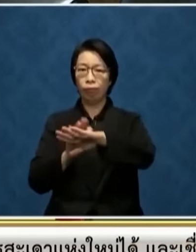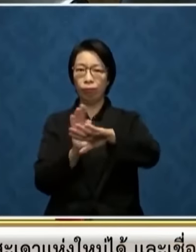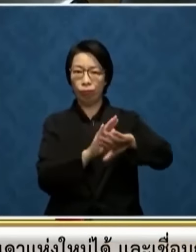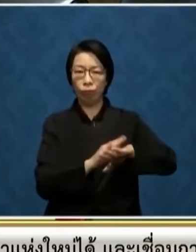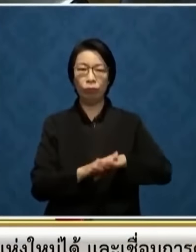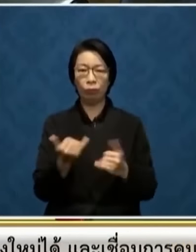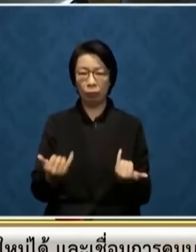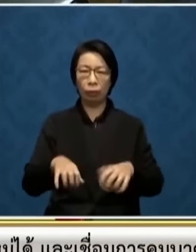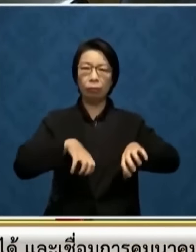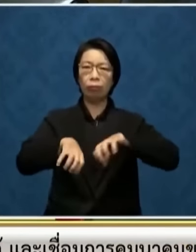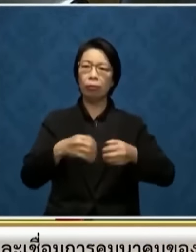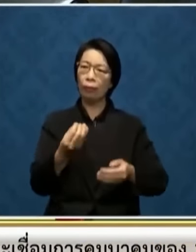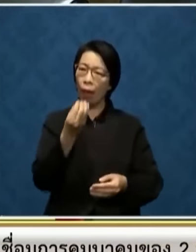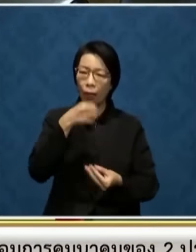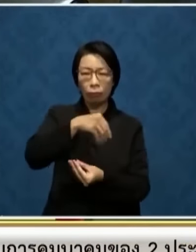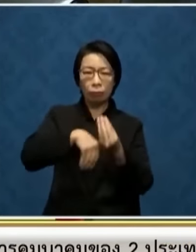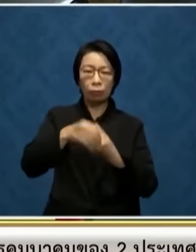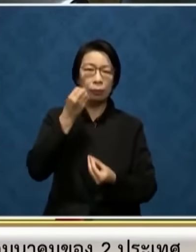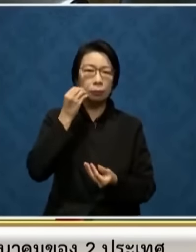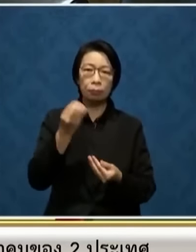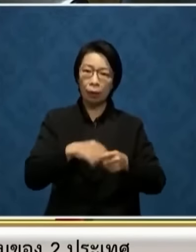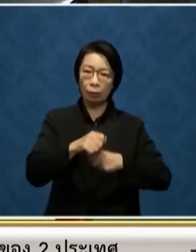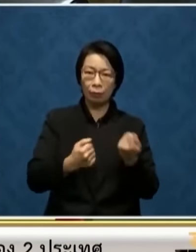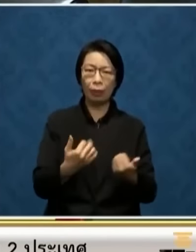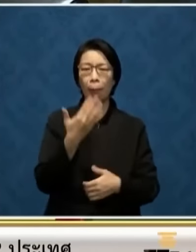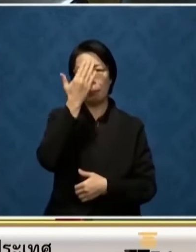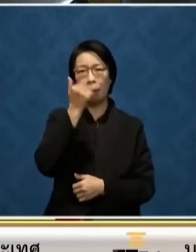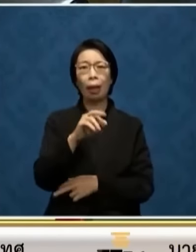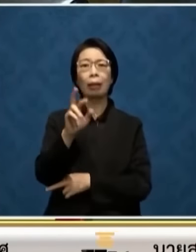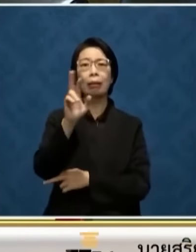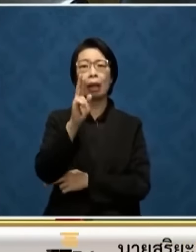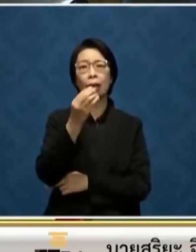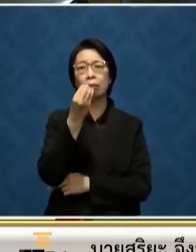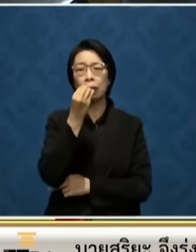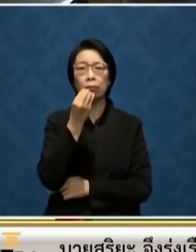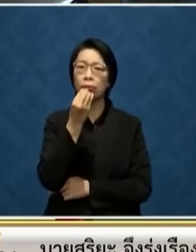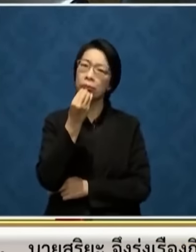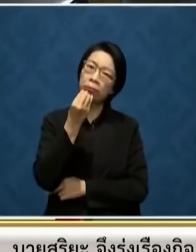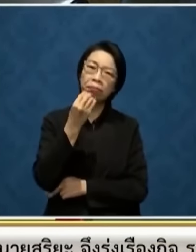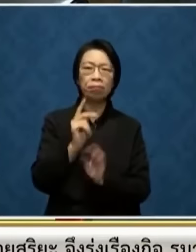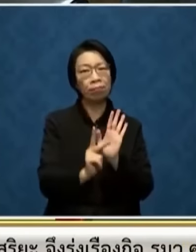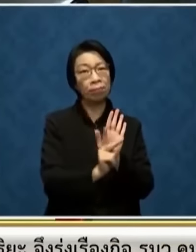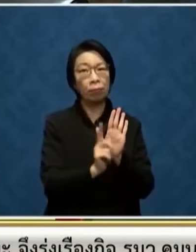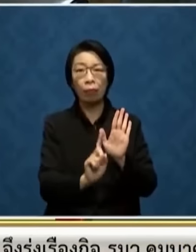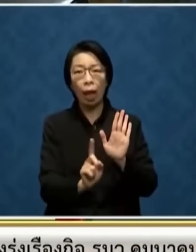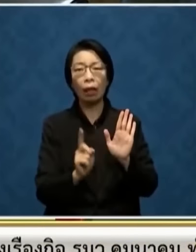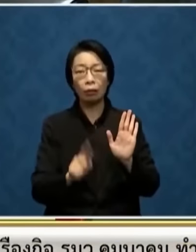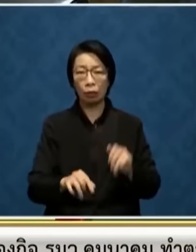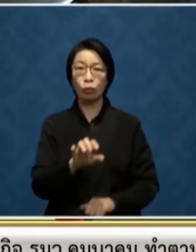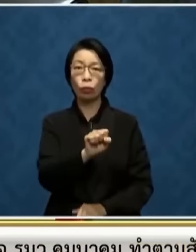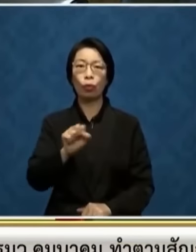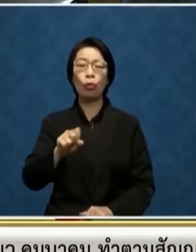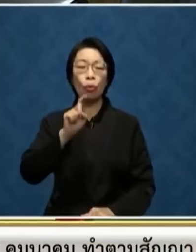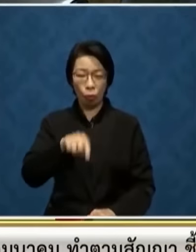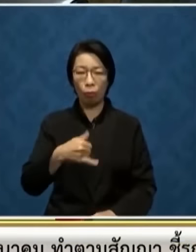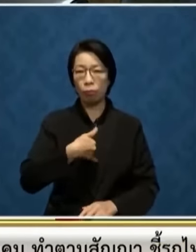การหารือกันนะคุณประเสริฐพงษ์สอนนุวัฒน์นะคะส.ส.บัญชีรายชื่อพรรคก้าวไกลก็หารือกันว่าการ